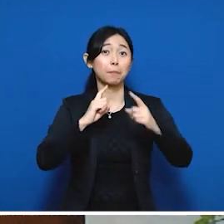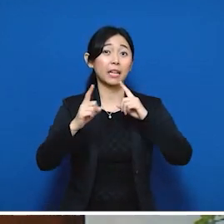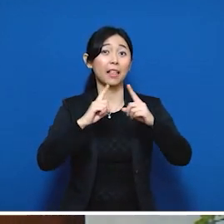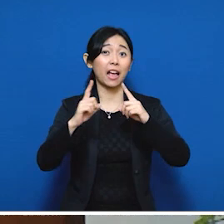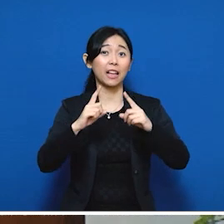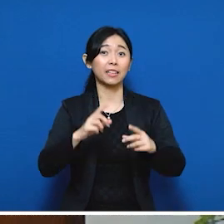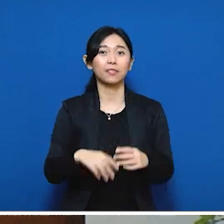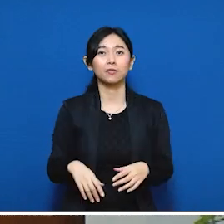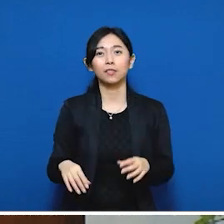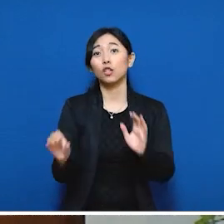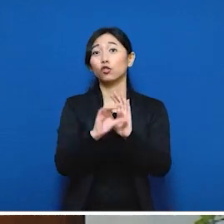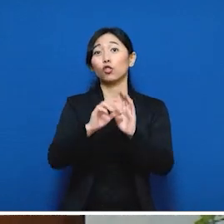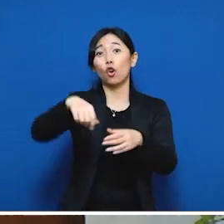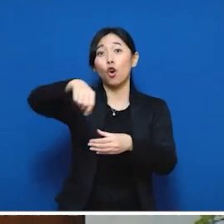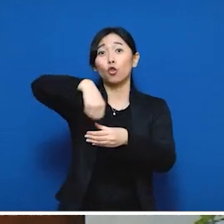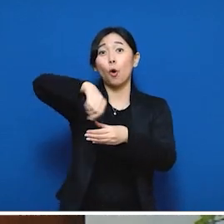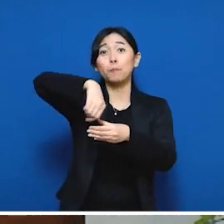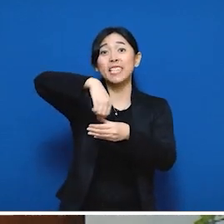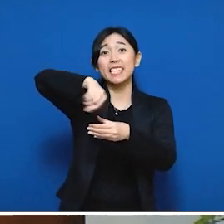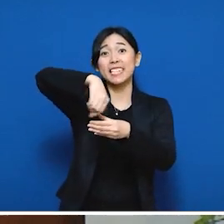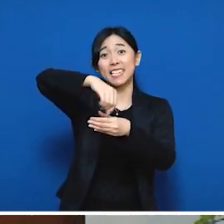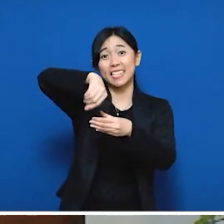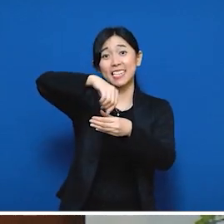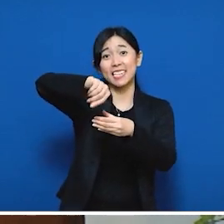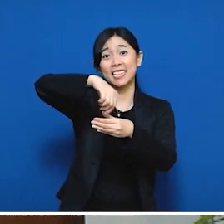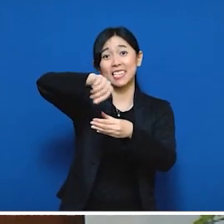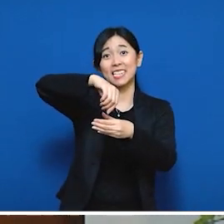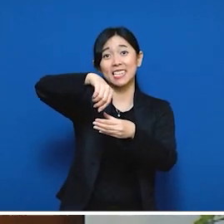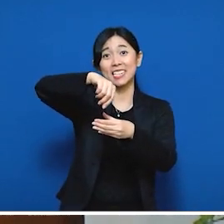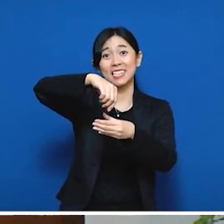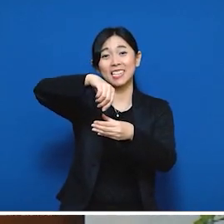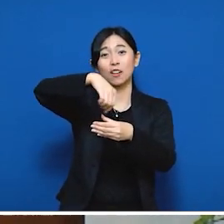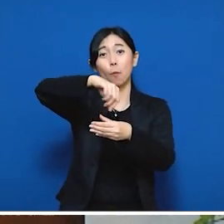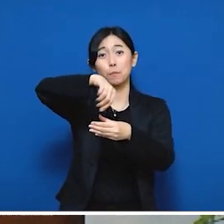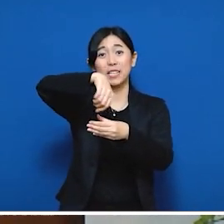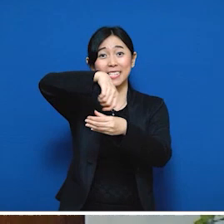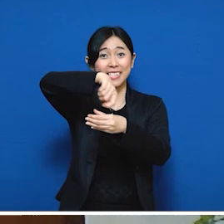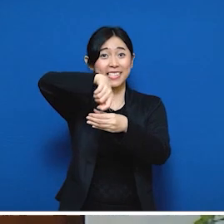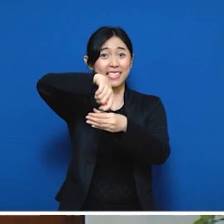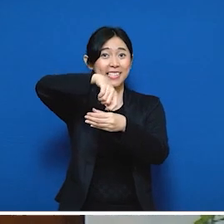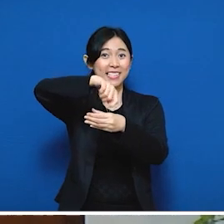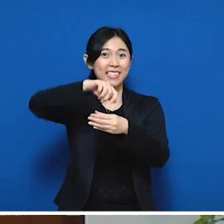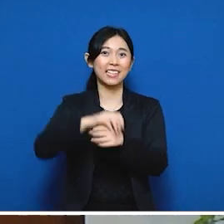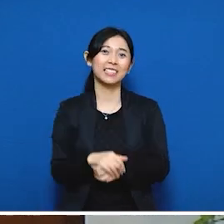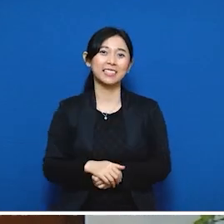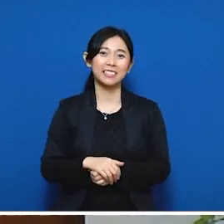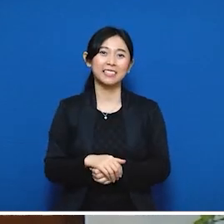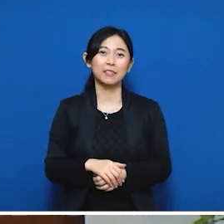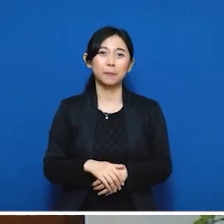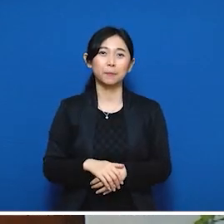Ngopi misalnya. Kita menyebut kata itu dengan pemahaman bukan